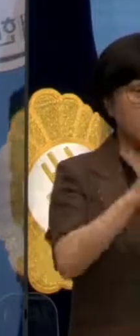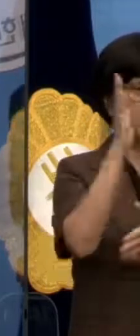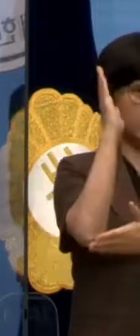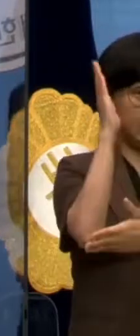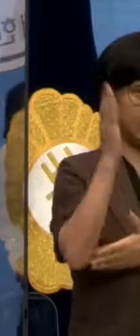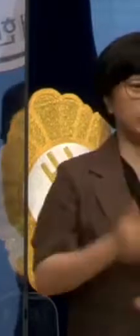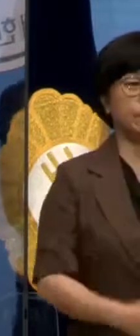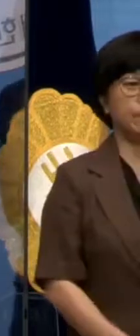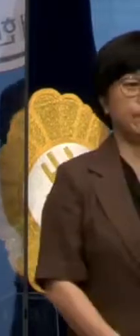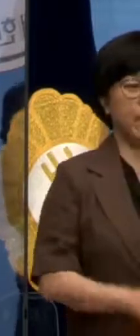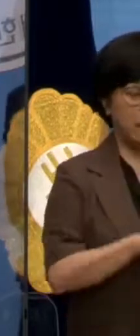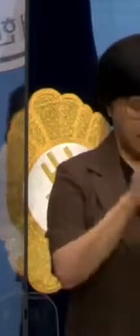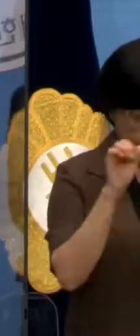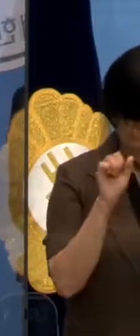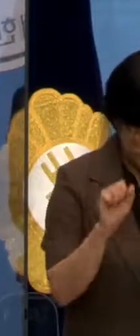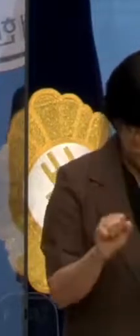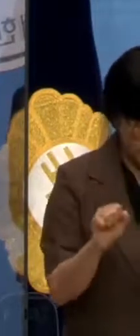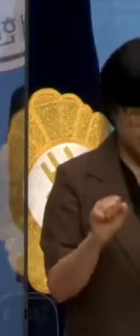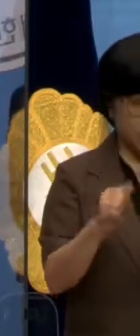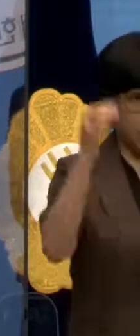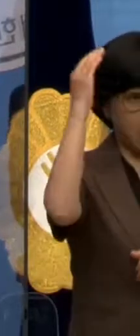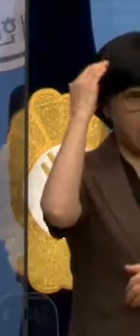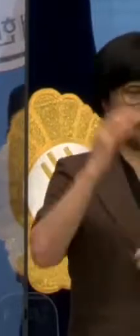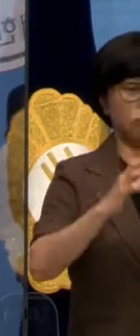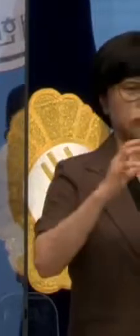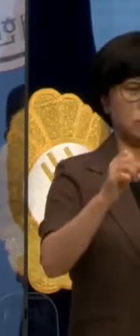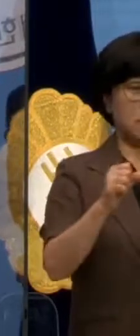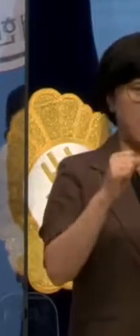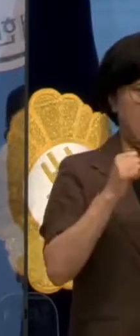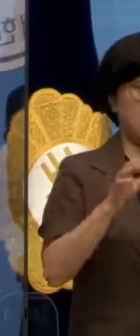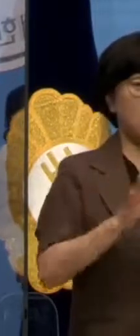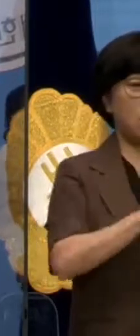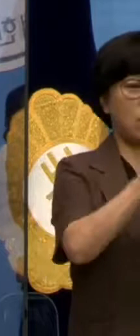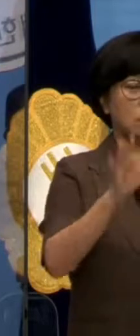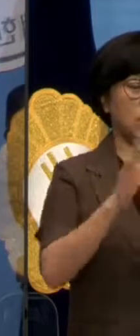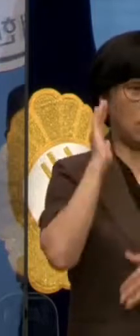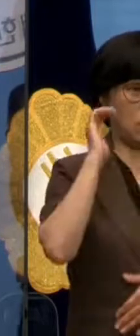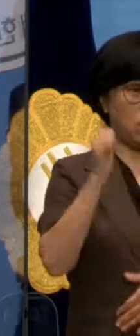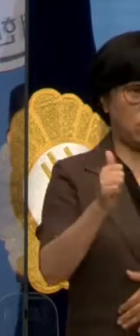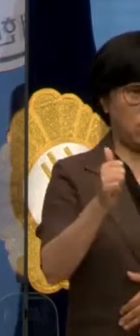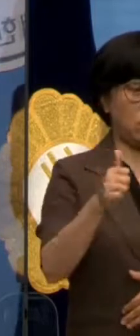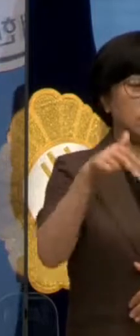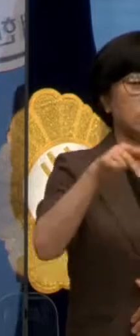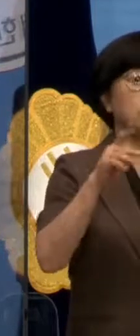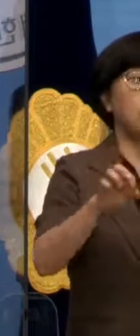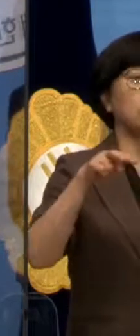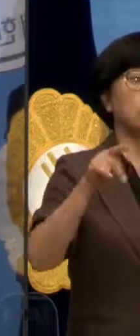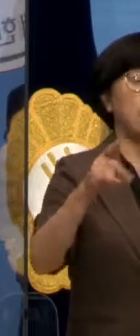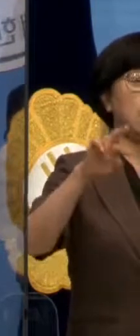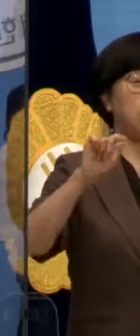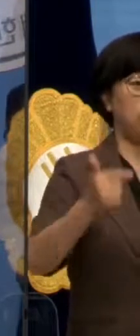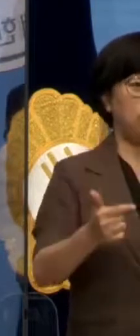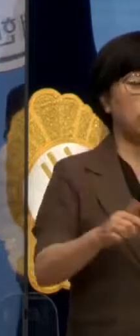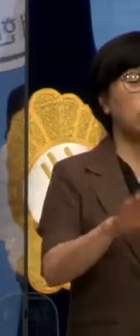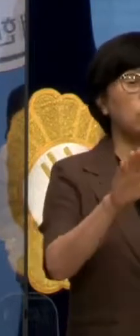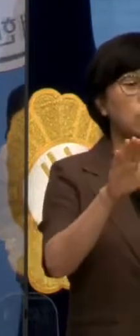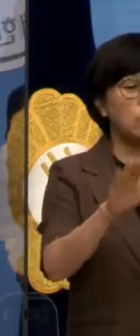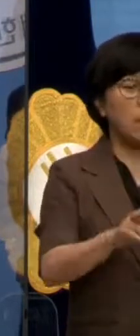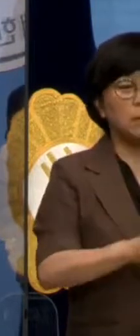드리겠습니다. 안녕하십니까? 강한 대한민국 경제 대통령 정세균입니다. 우리나라